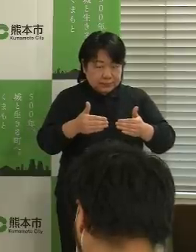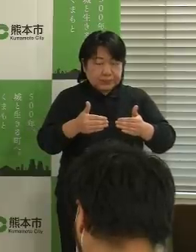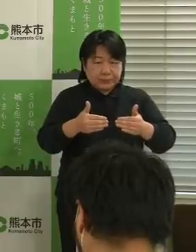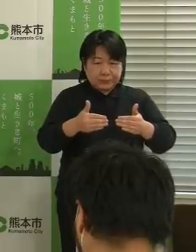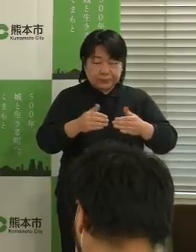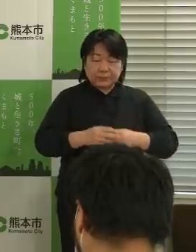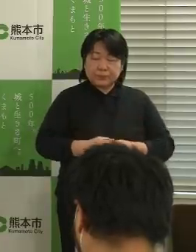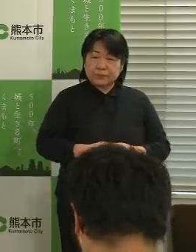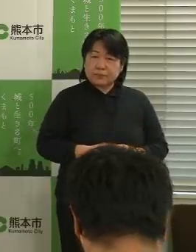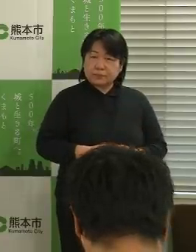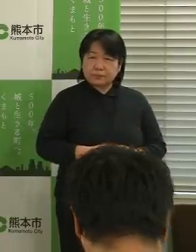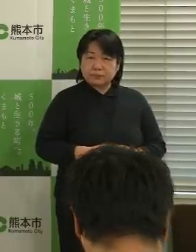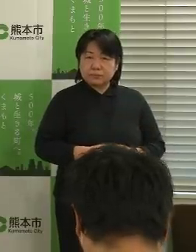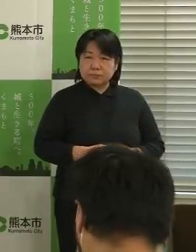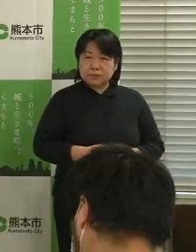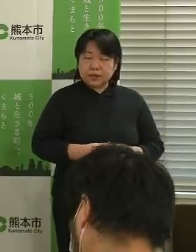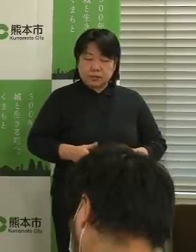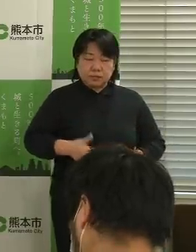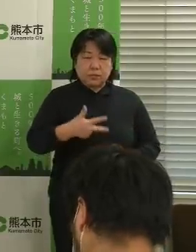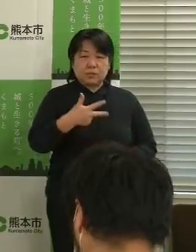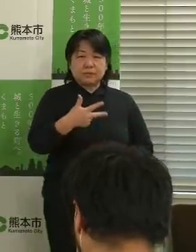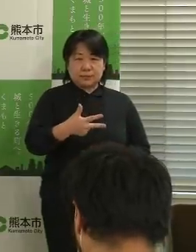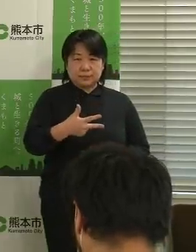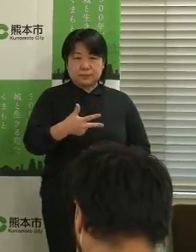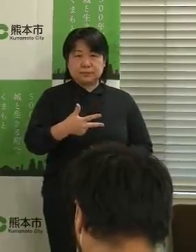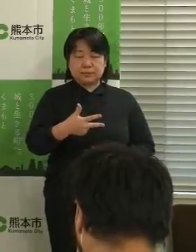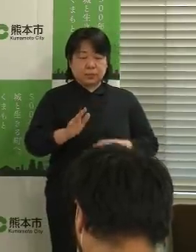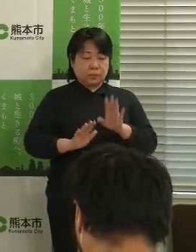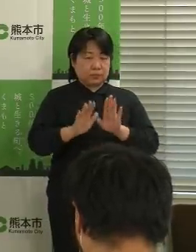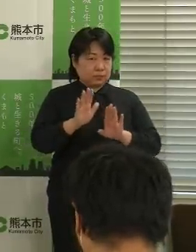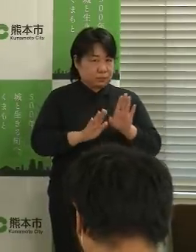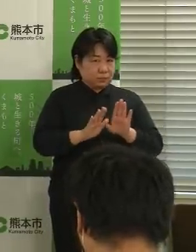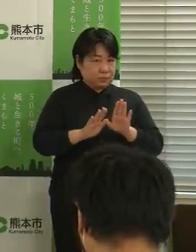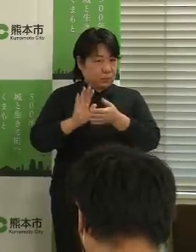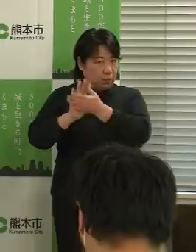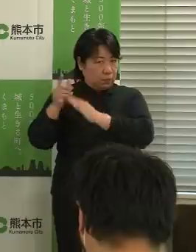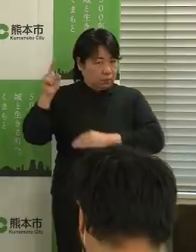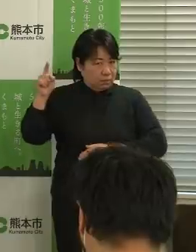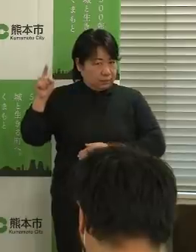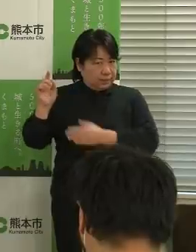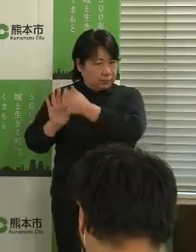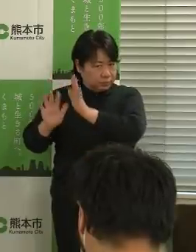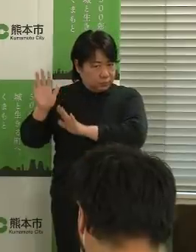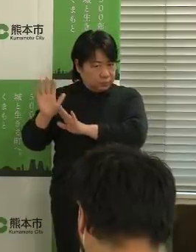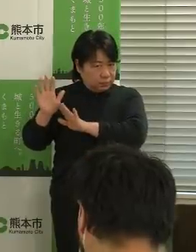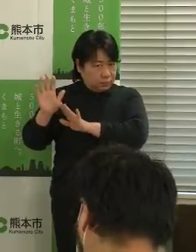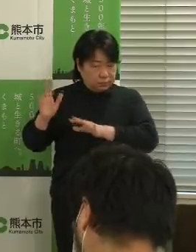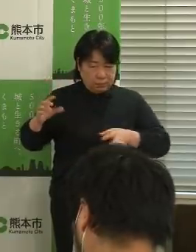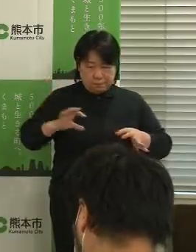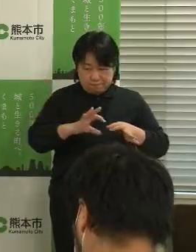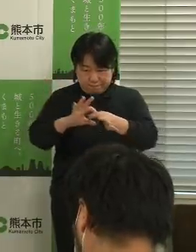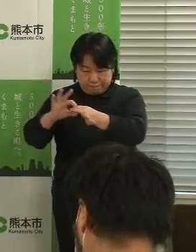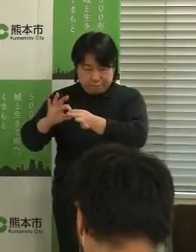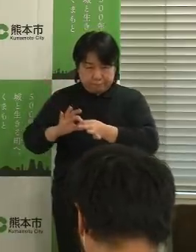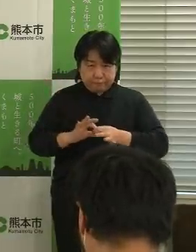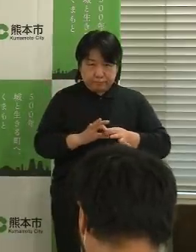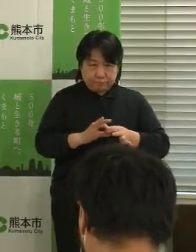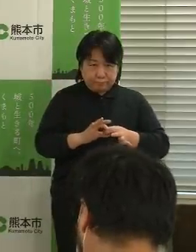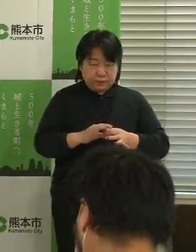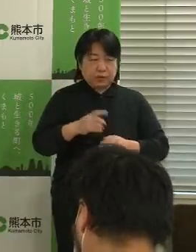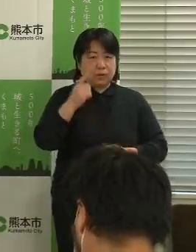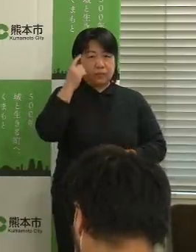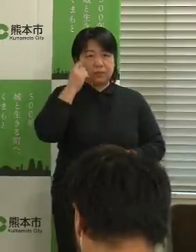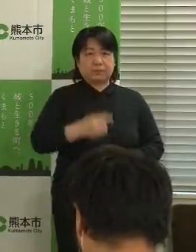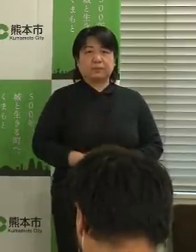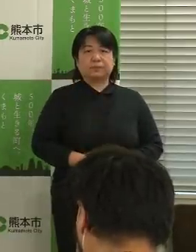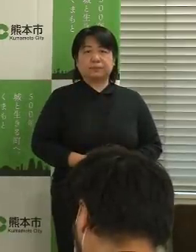程度熊本市のですね、この状況と県下全域の状況等がですね、リンクしていくことになるのではないかなというふうに思